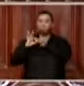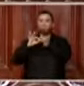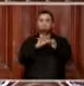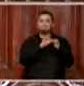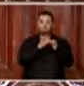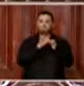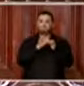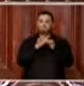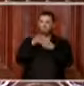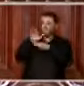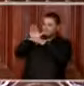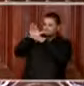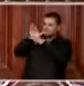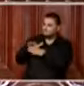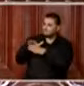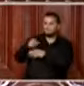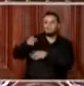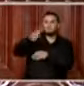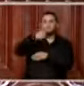ضامنا